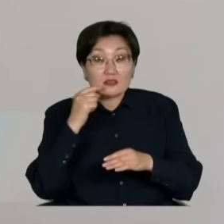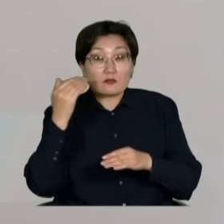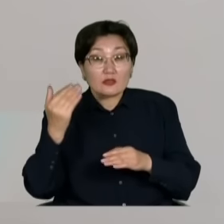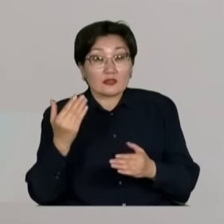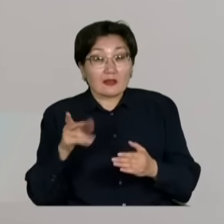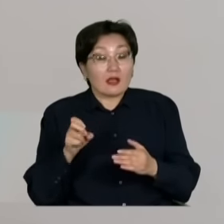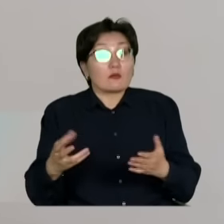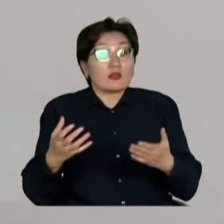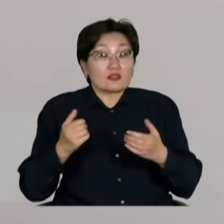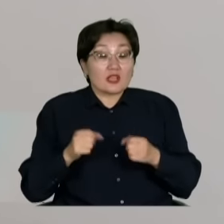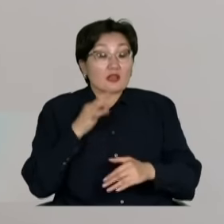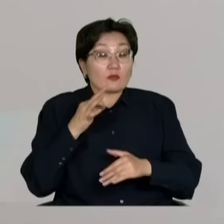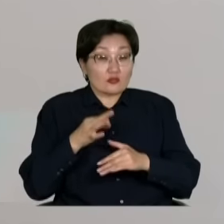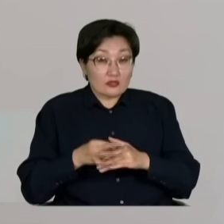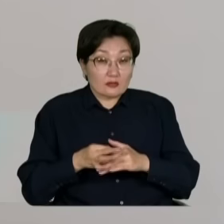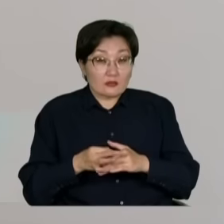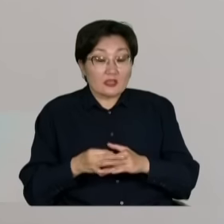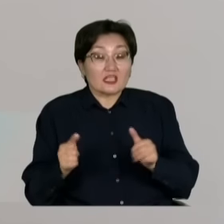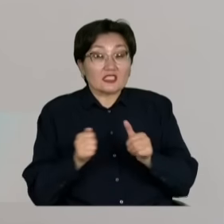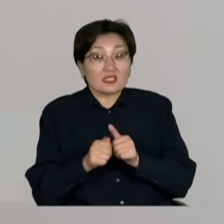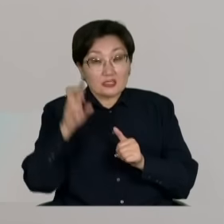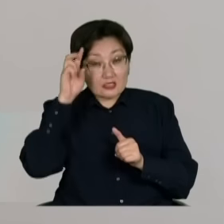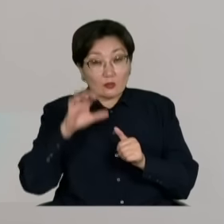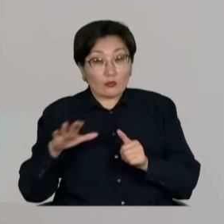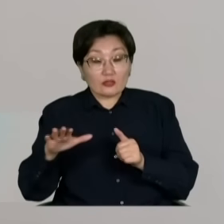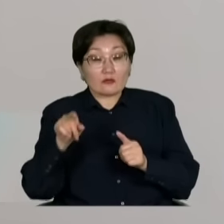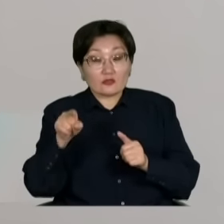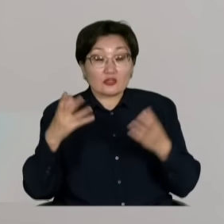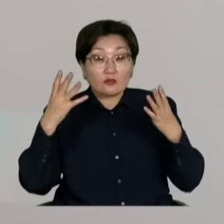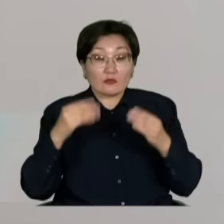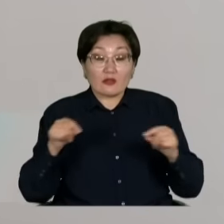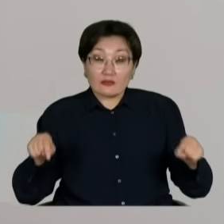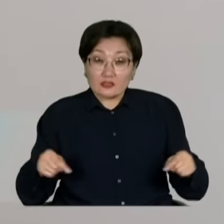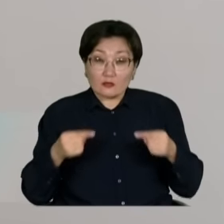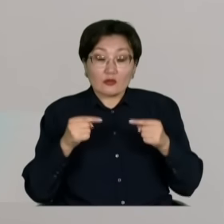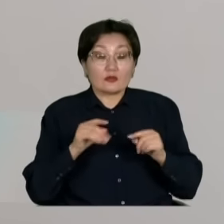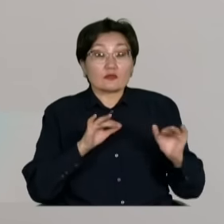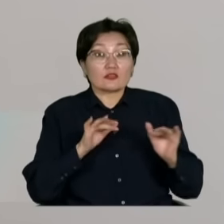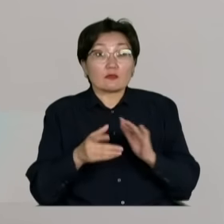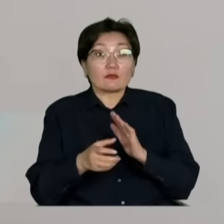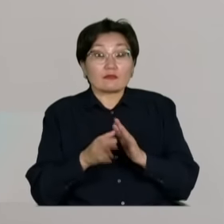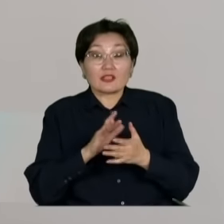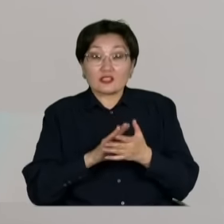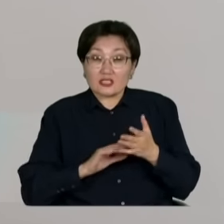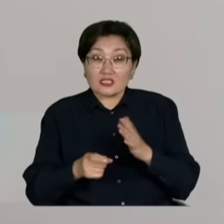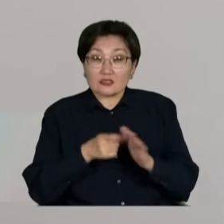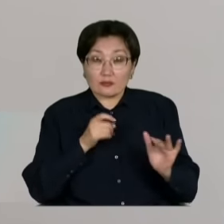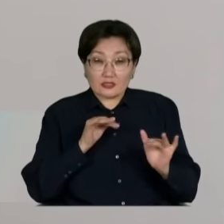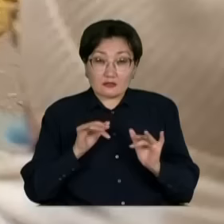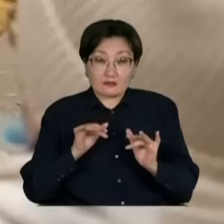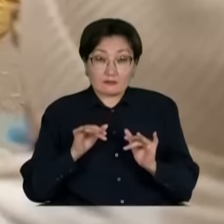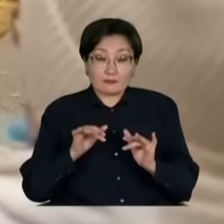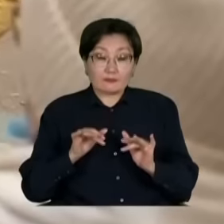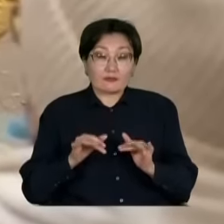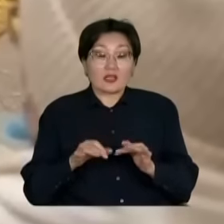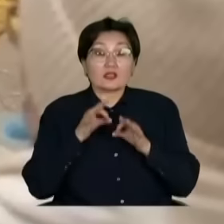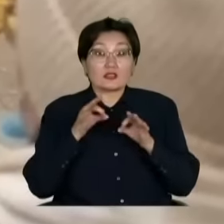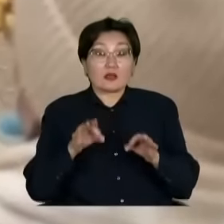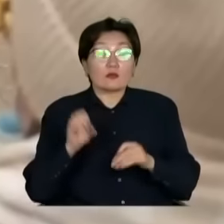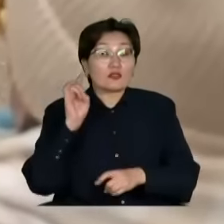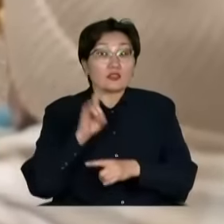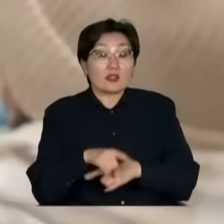э ответ из соседней страны Мы в тот же день возобновил наши следственные мероприятия по словам